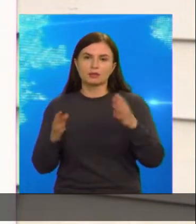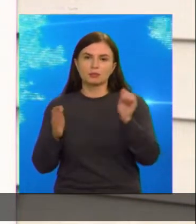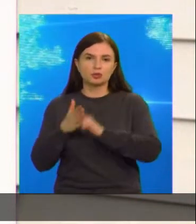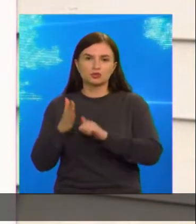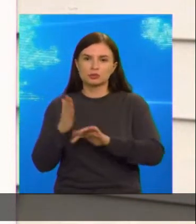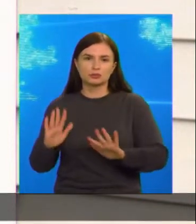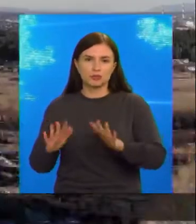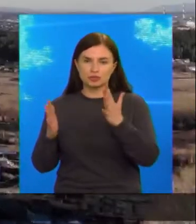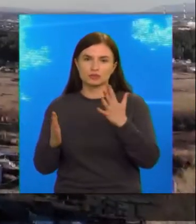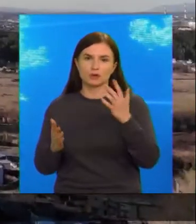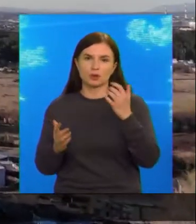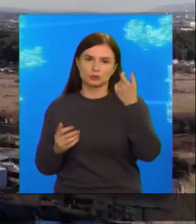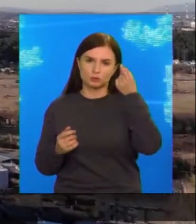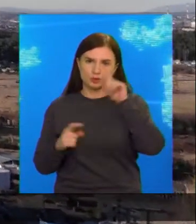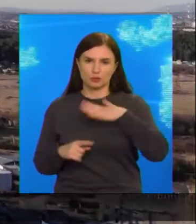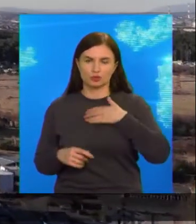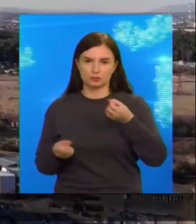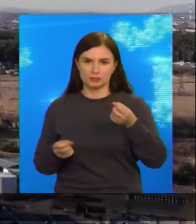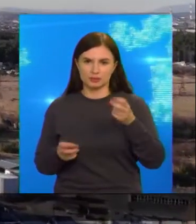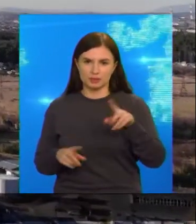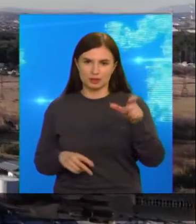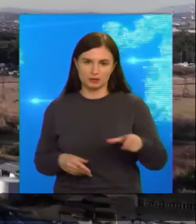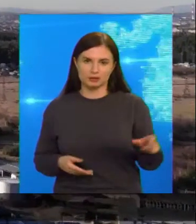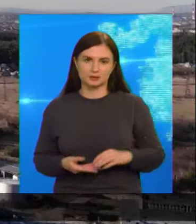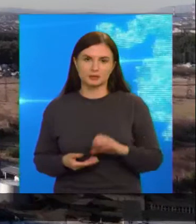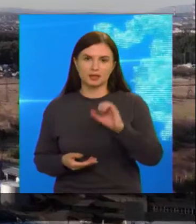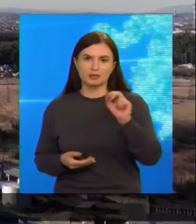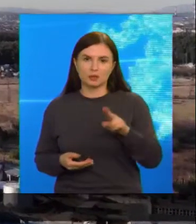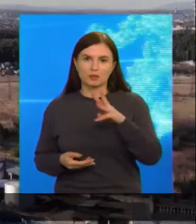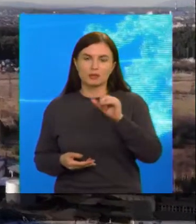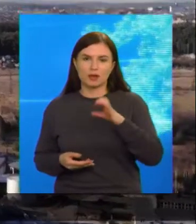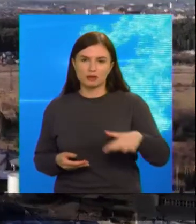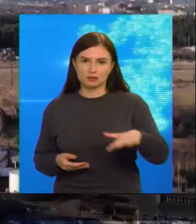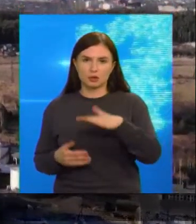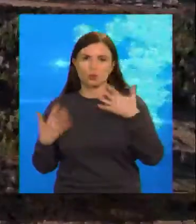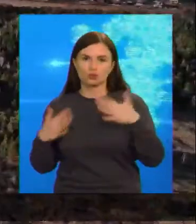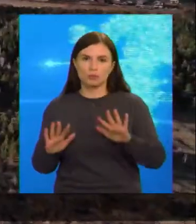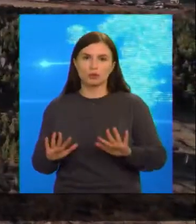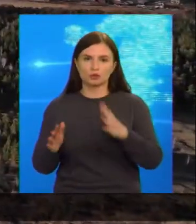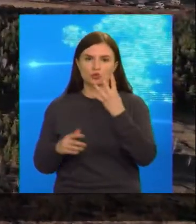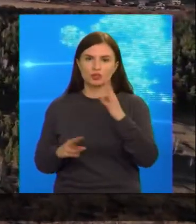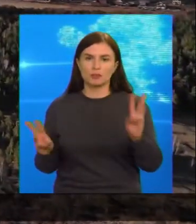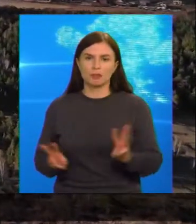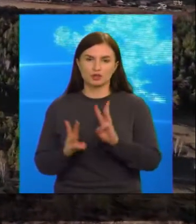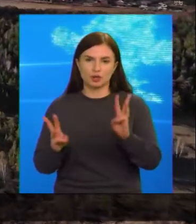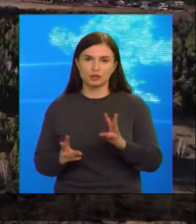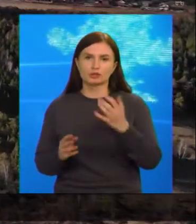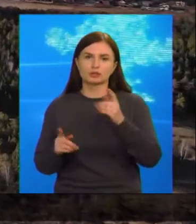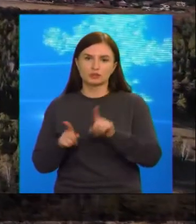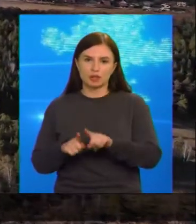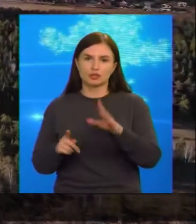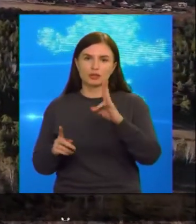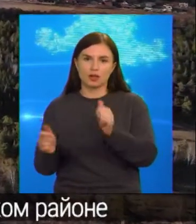происшествия, устанавливают специалисты. В садовых товариществах Миаса с начала сезона уже произошло 4 пожара и столько же на